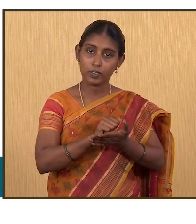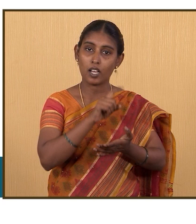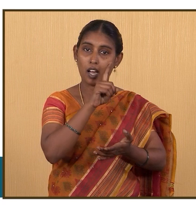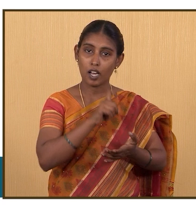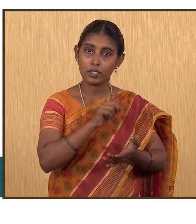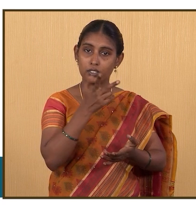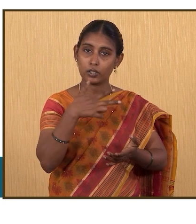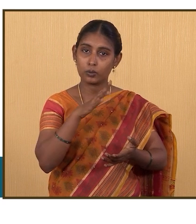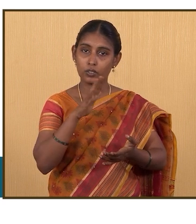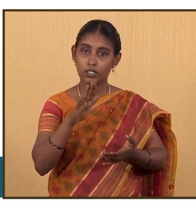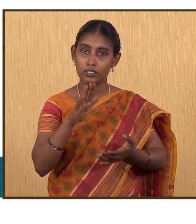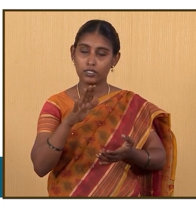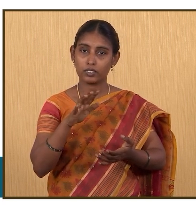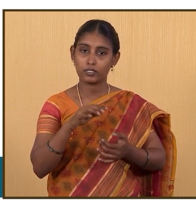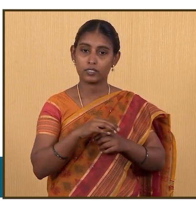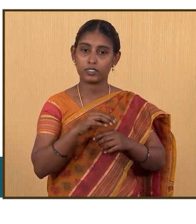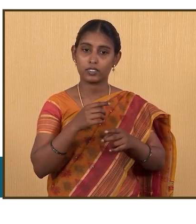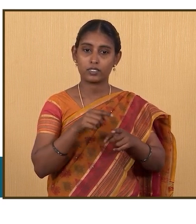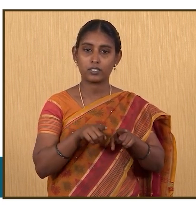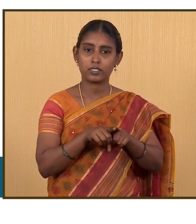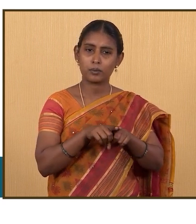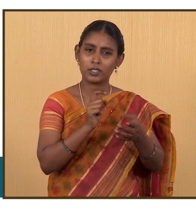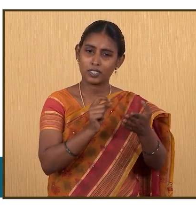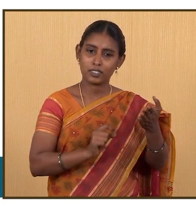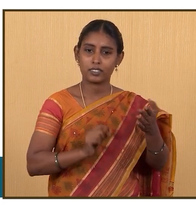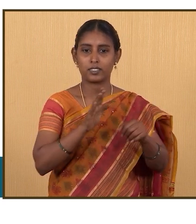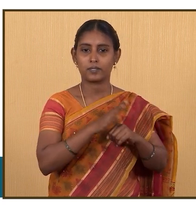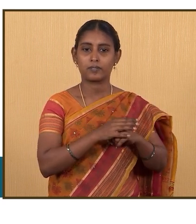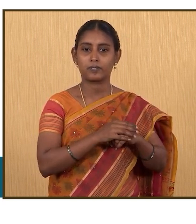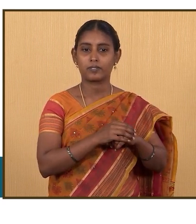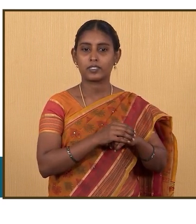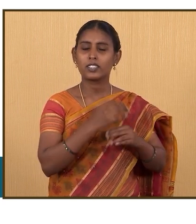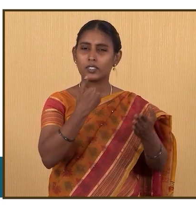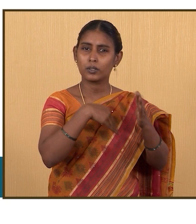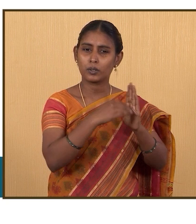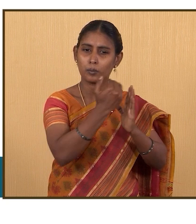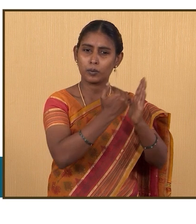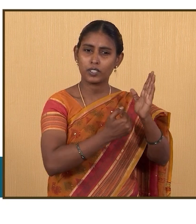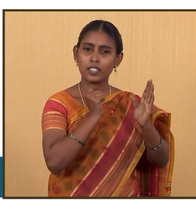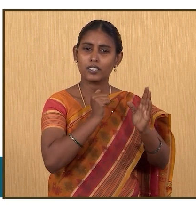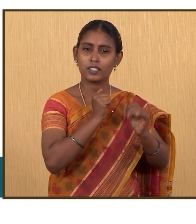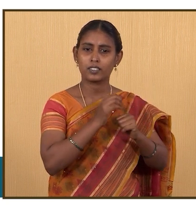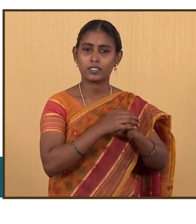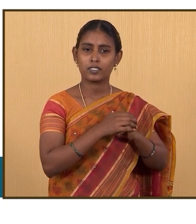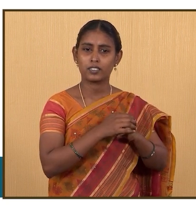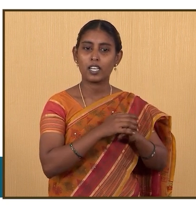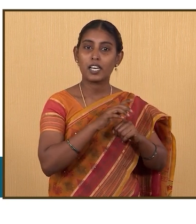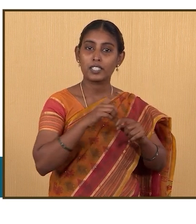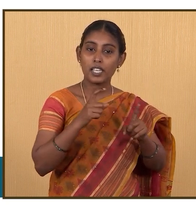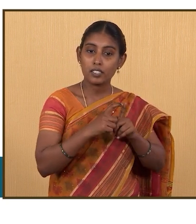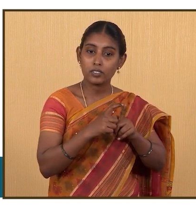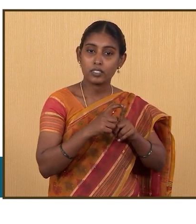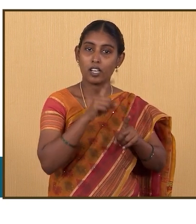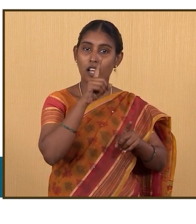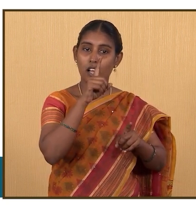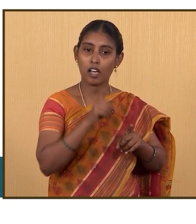1845 வரையிலான காலகட்டத்தில் எழுதப்பட்டது. சரி, இதில் எதை பற்றி சொல்லியிருக்காங்க அப்படின்னு பார்த்தோன்னா,